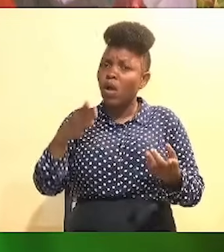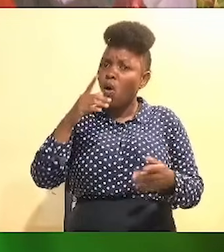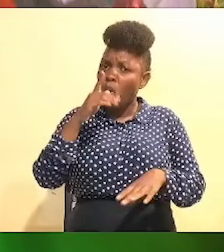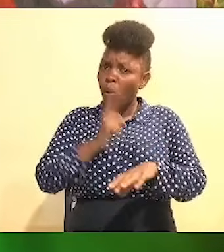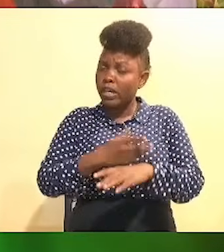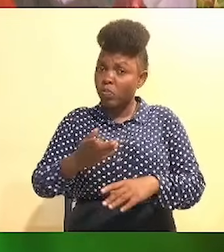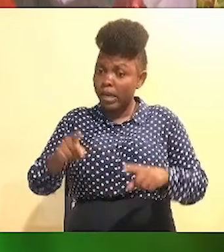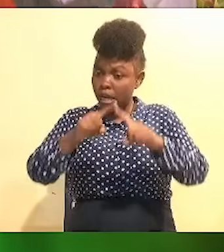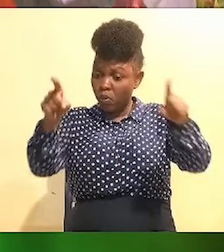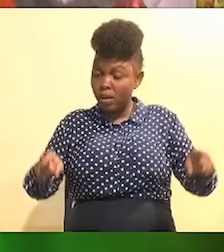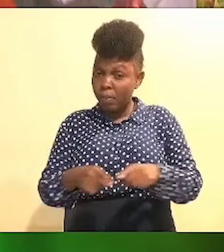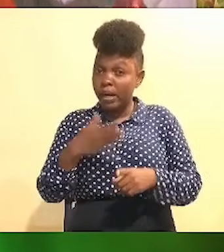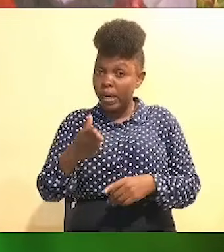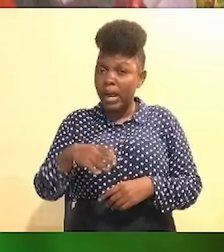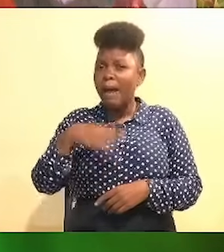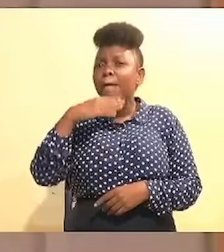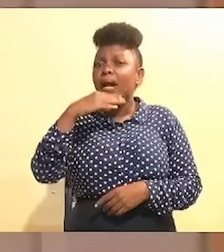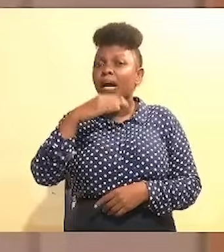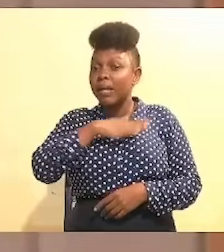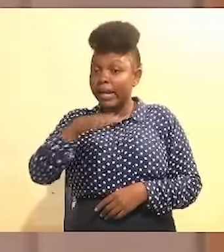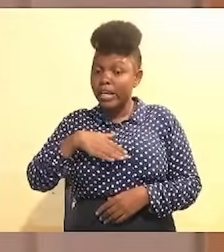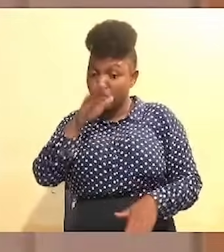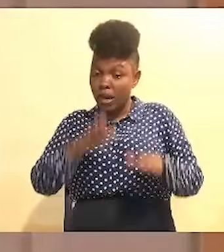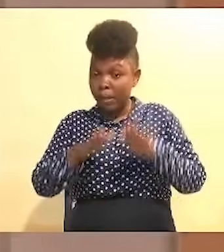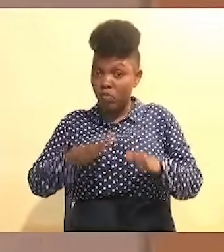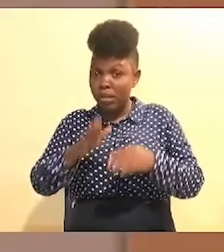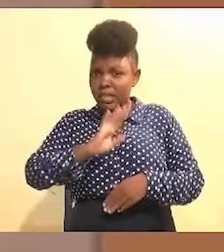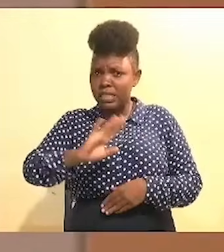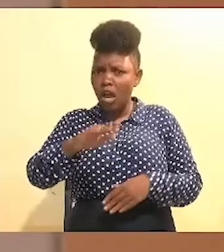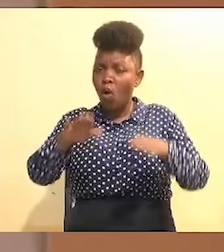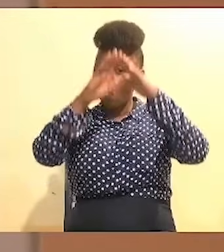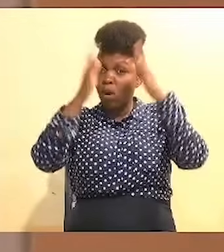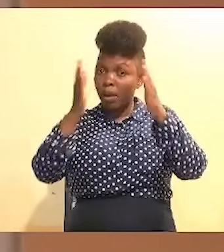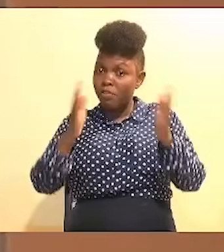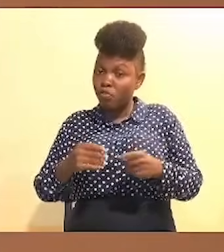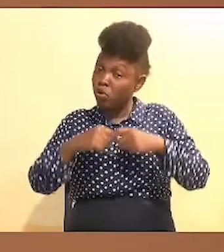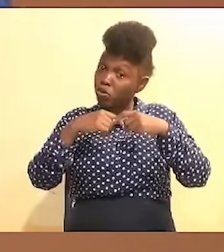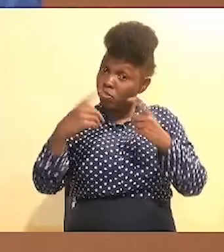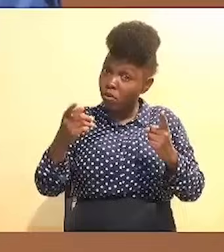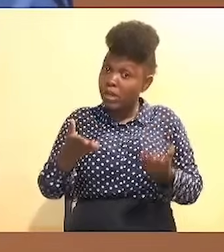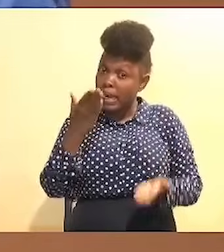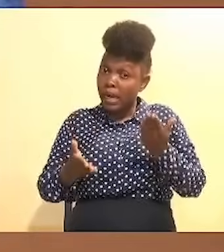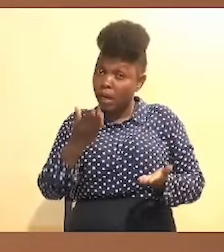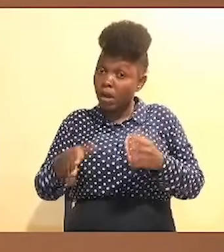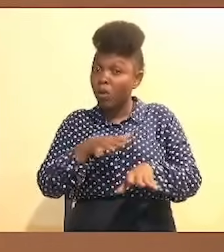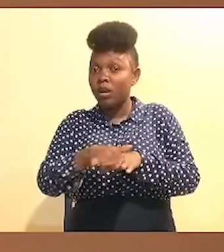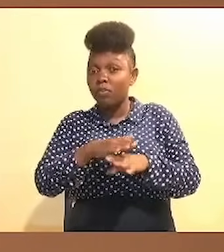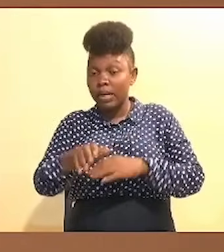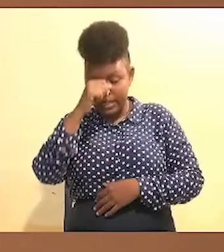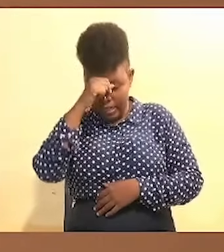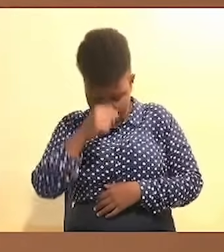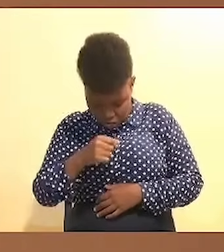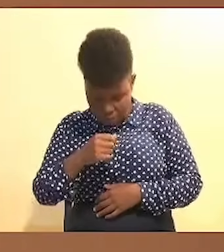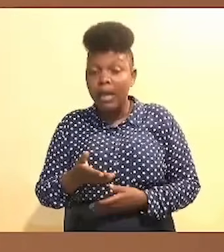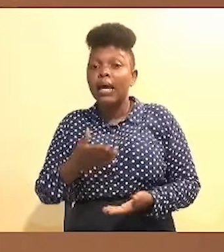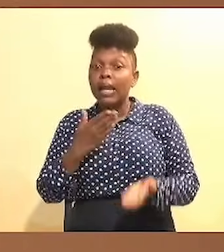kwamba makabila yetu na tamaduni zao wana mfumo tofauti, namna wanavyoeleza heshima,